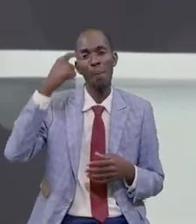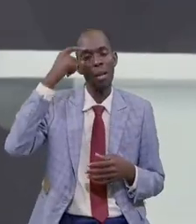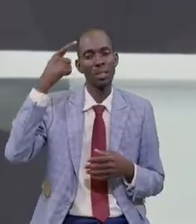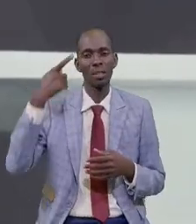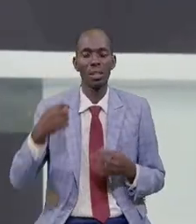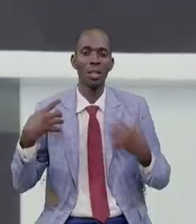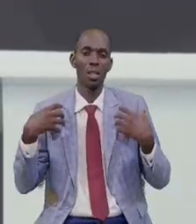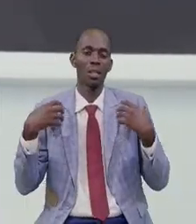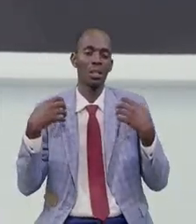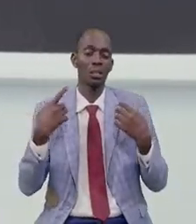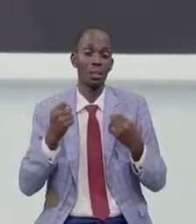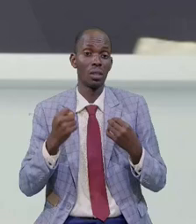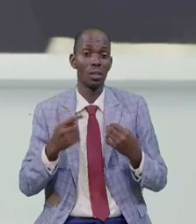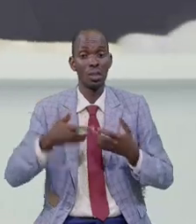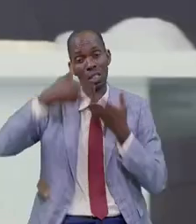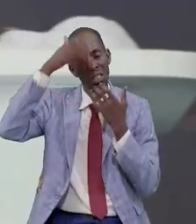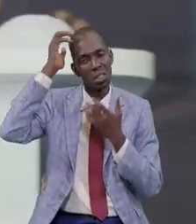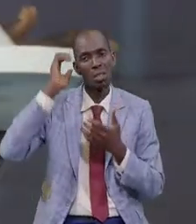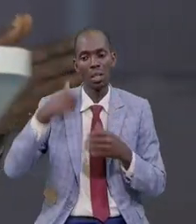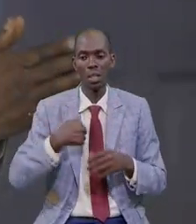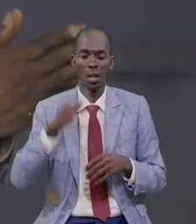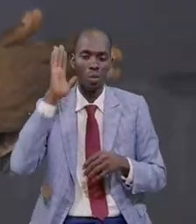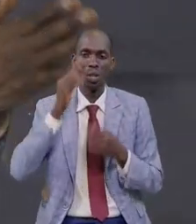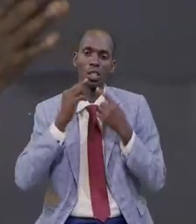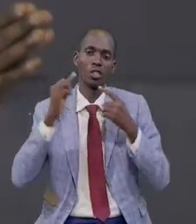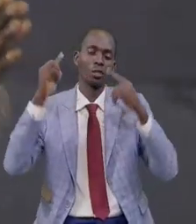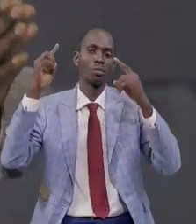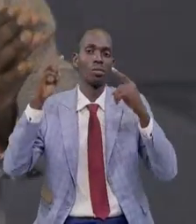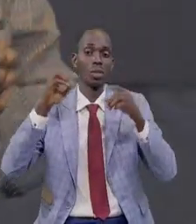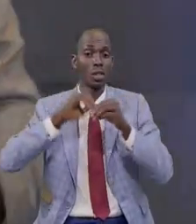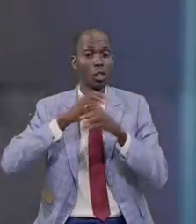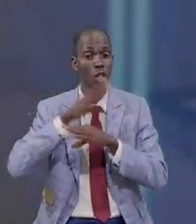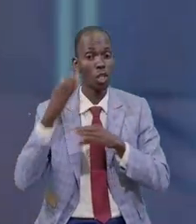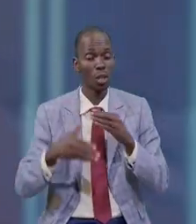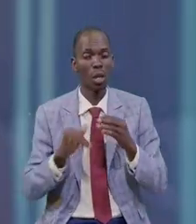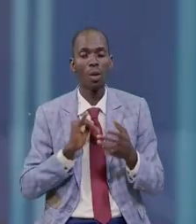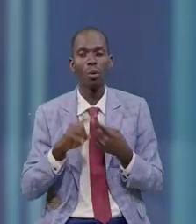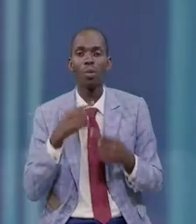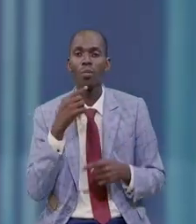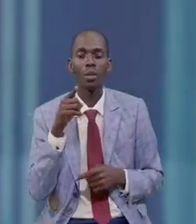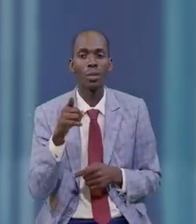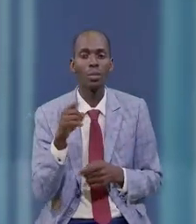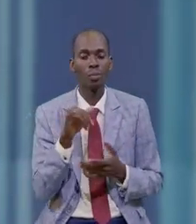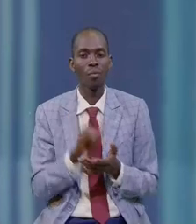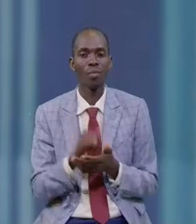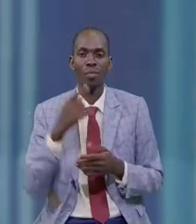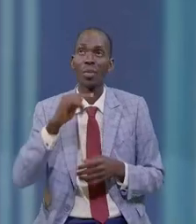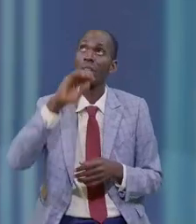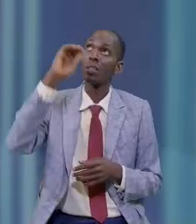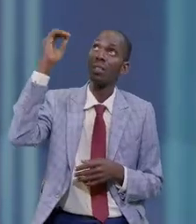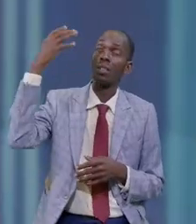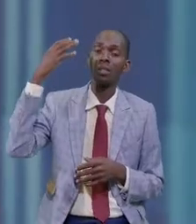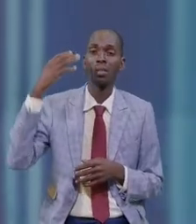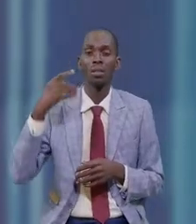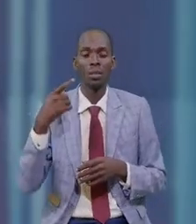la conclusion je suis venu vous dire la grâce la